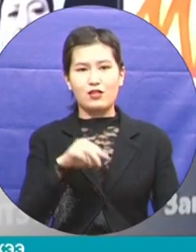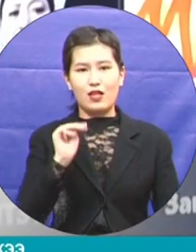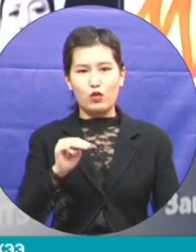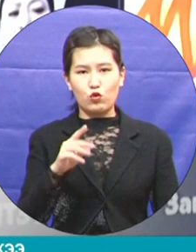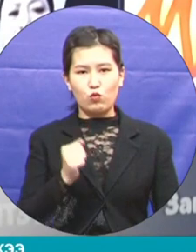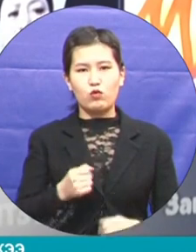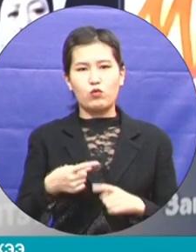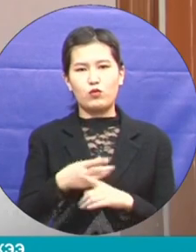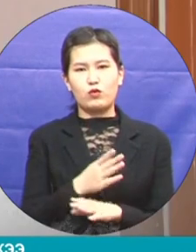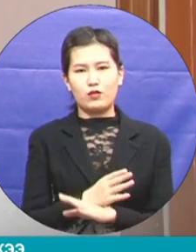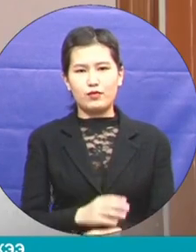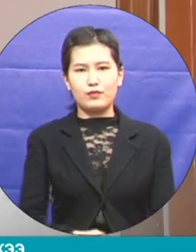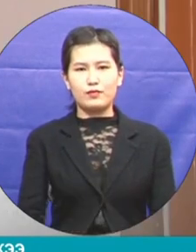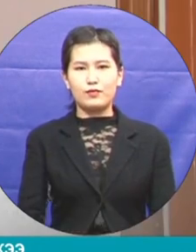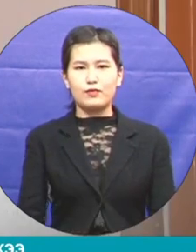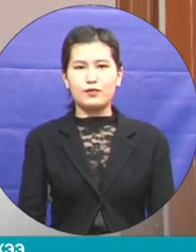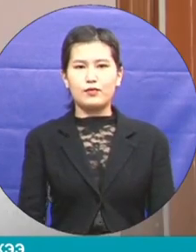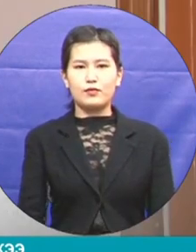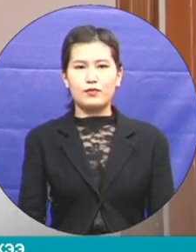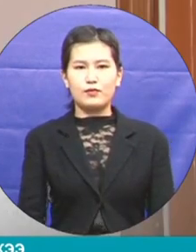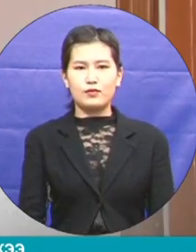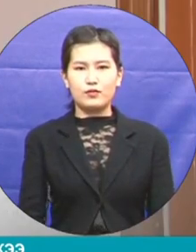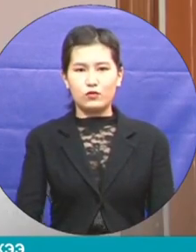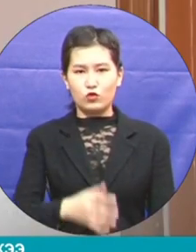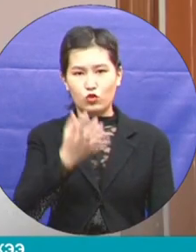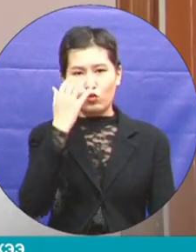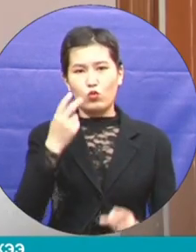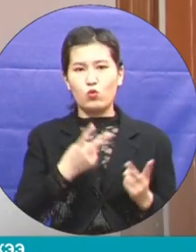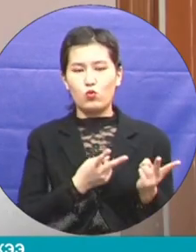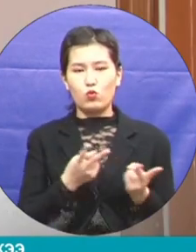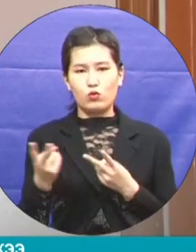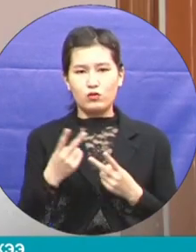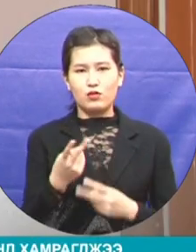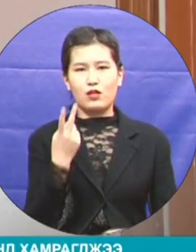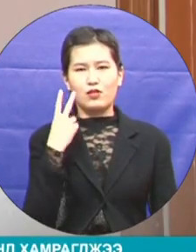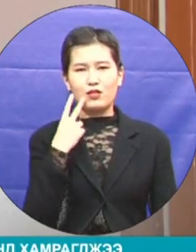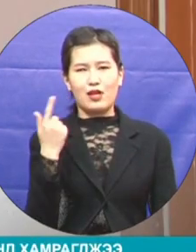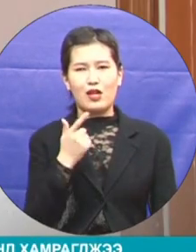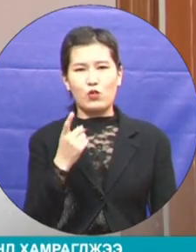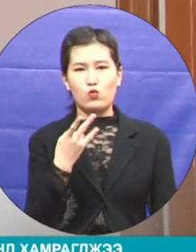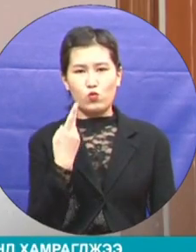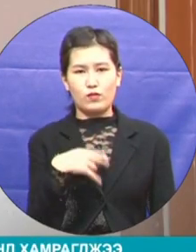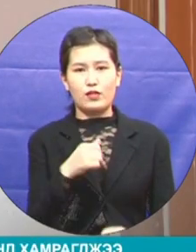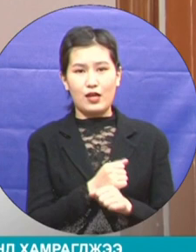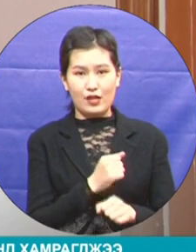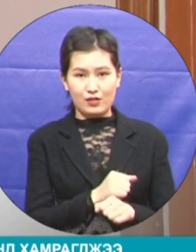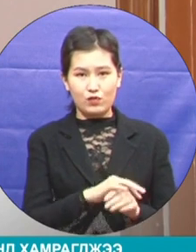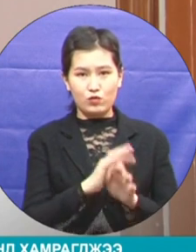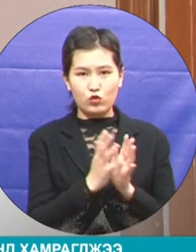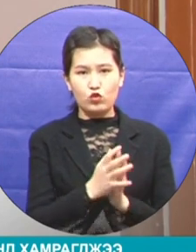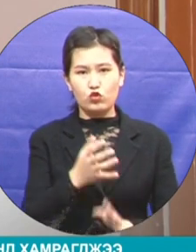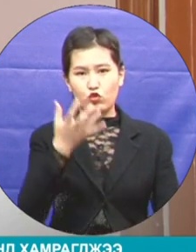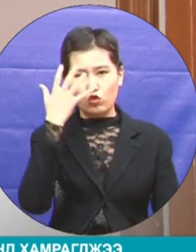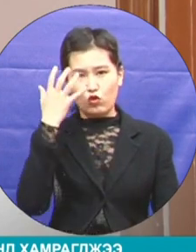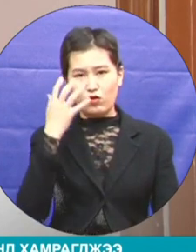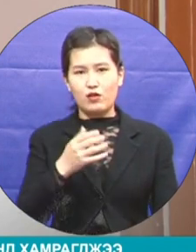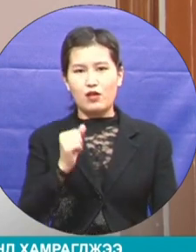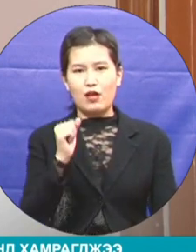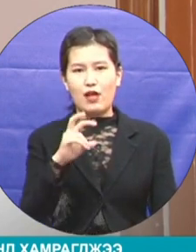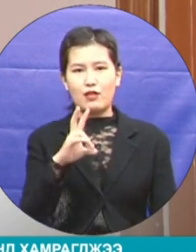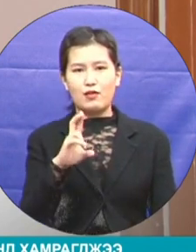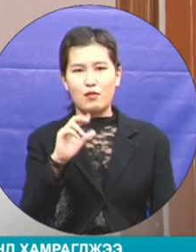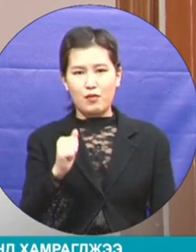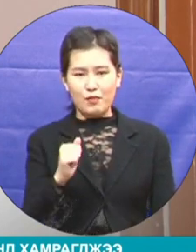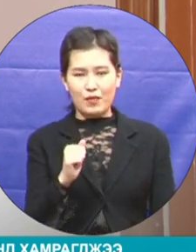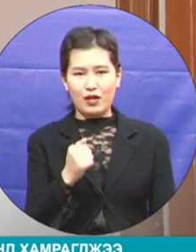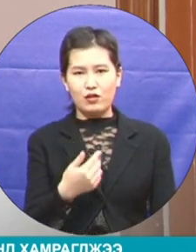хэмжээг нэмэгдүүлсэн юм а. Төрийн үйлчилгээний буюу хамгийн хүчтэй ажлыг хийдэг хүмүүсийнхаа төрийн албанаас одоо ингэхэд холдуулах гэдэг юм